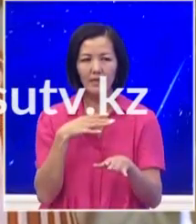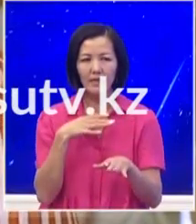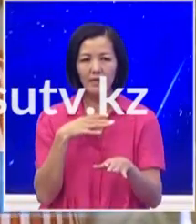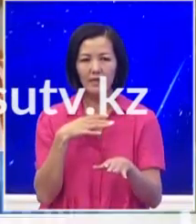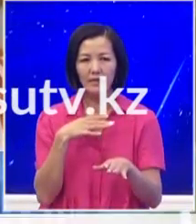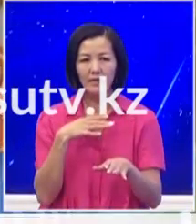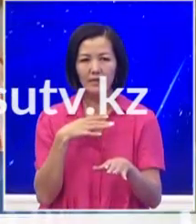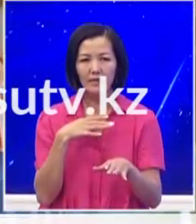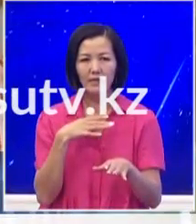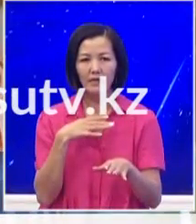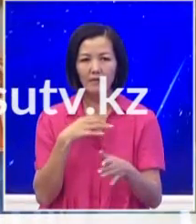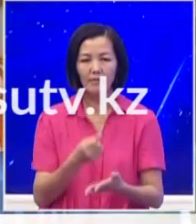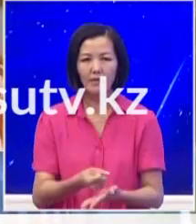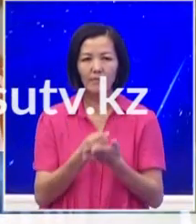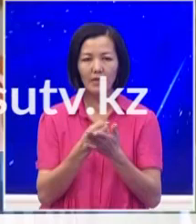потом